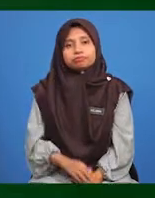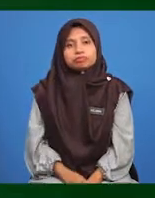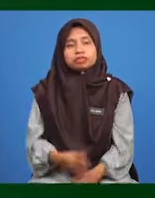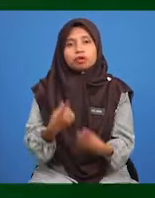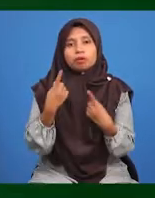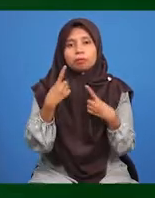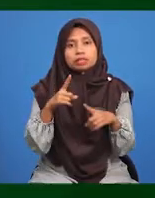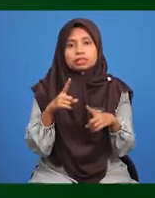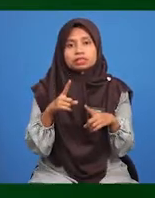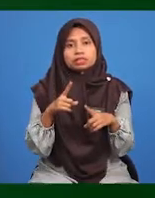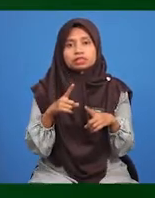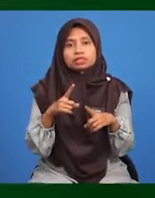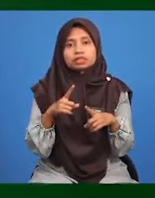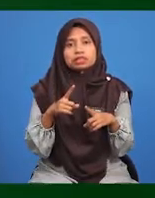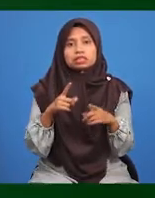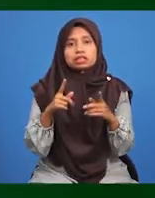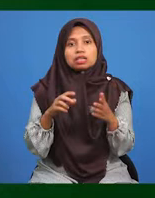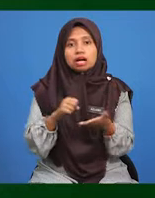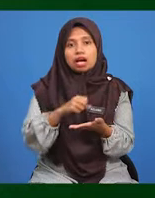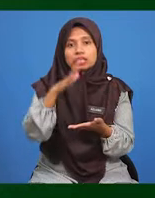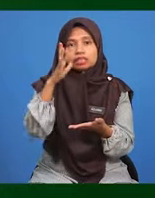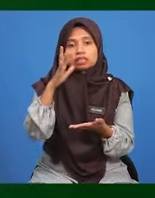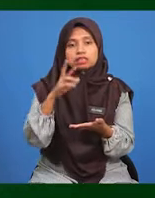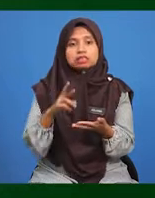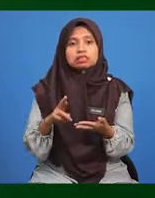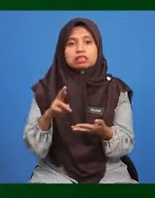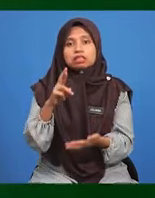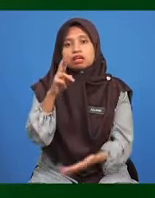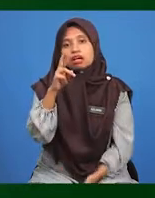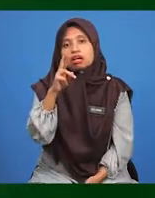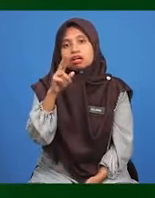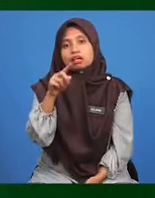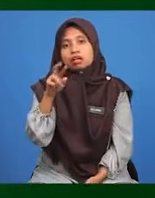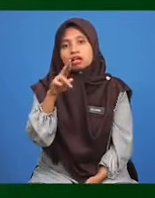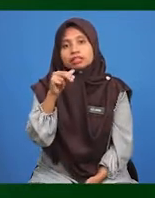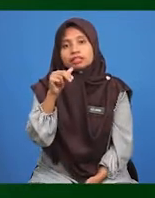Ya, jawapannya kaya raya dan lauk pauk.